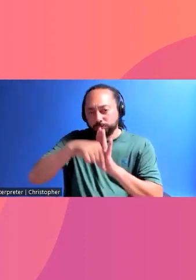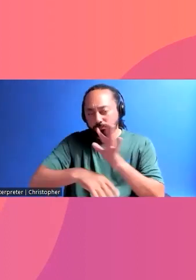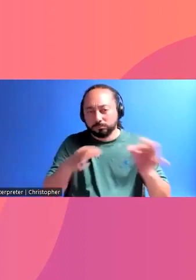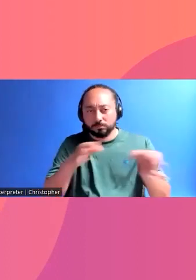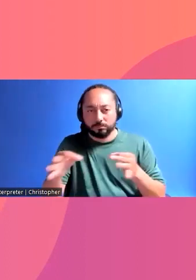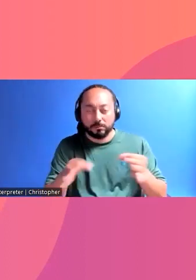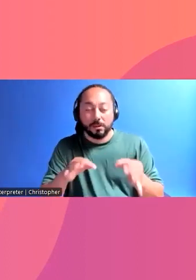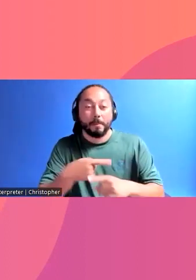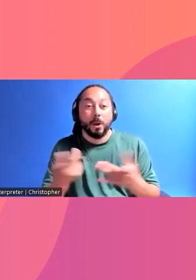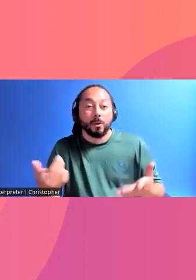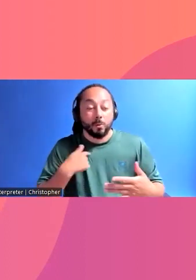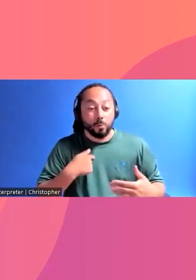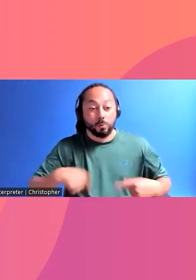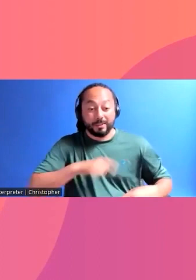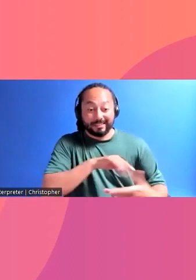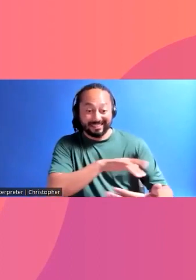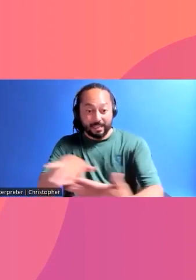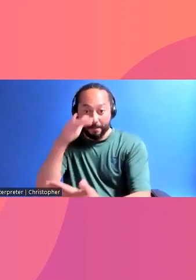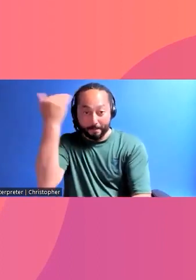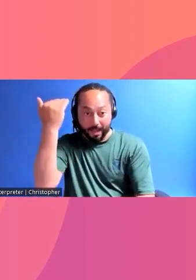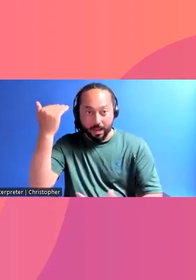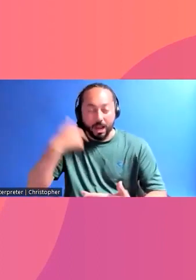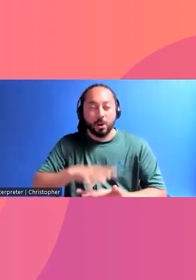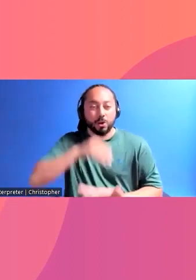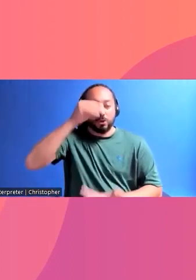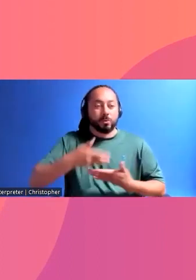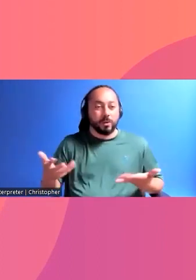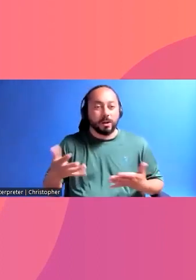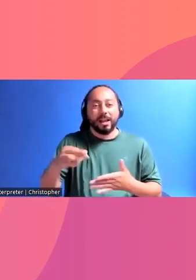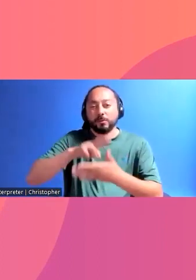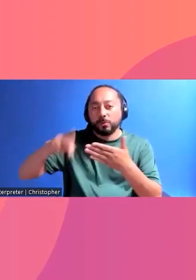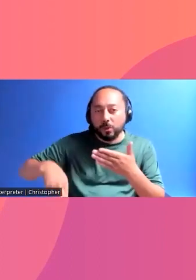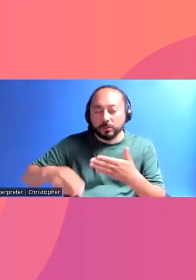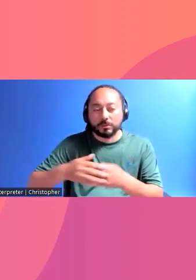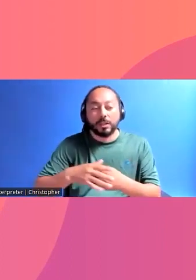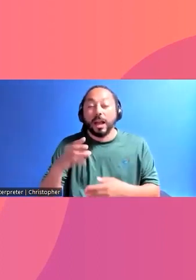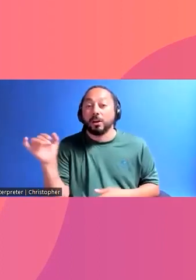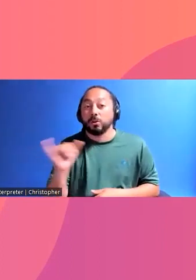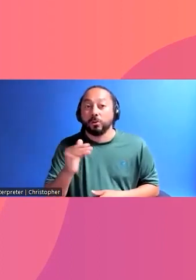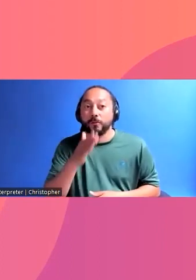Et au cours de ces publications, je présenterai plus en détail les résultats.